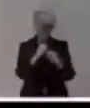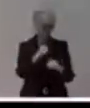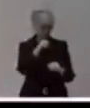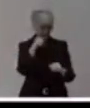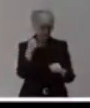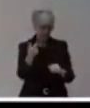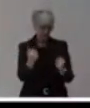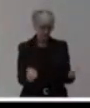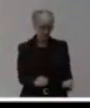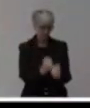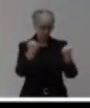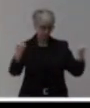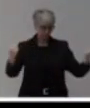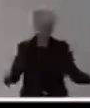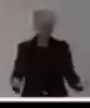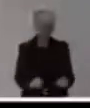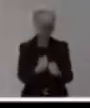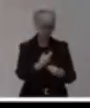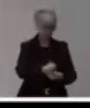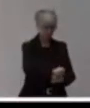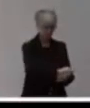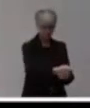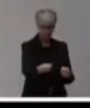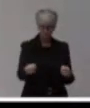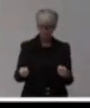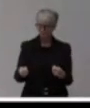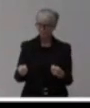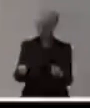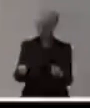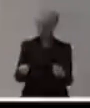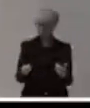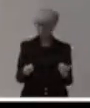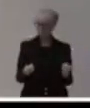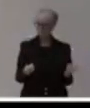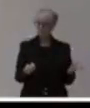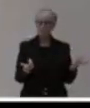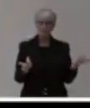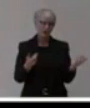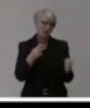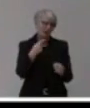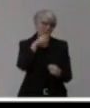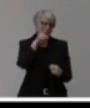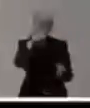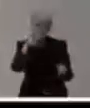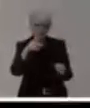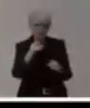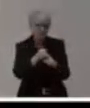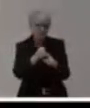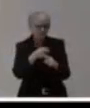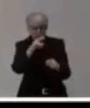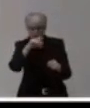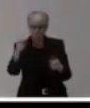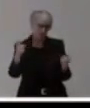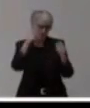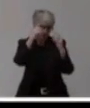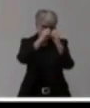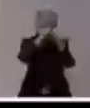utilizzato, Family Care Centrale, poi non entro nel dettaglio di tutti, però appunto ci dà l'idea